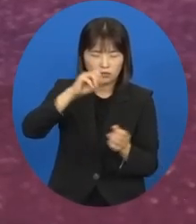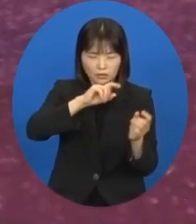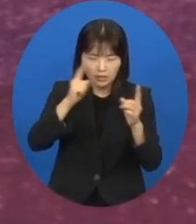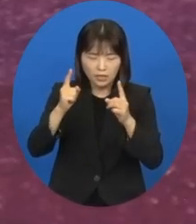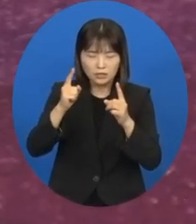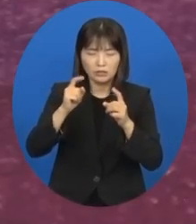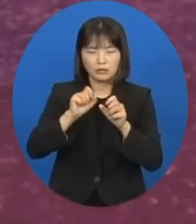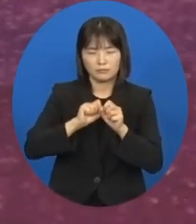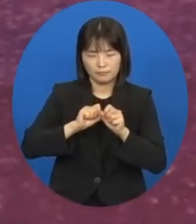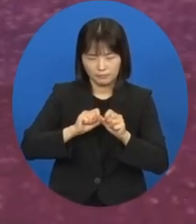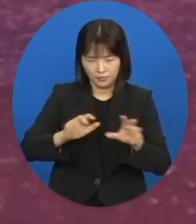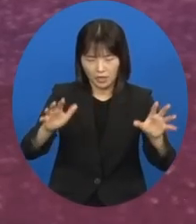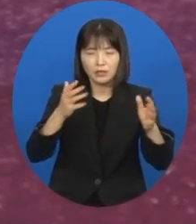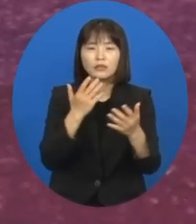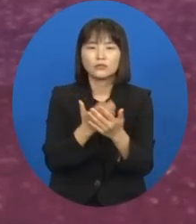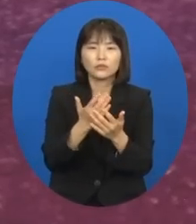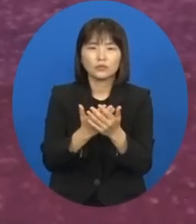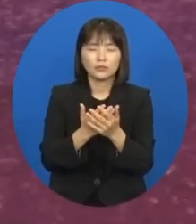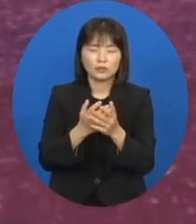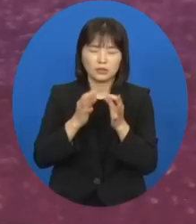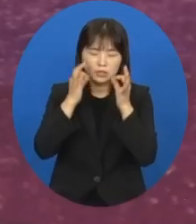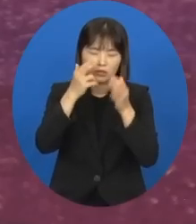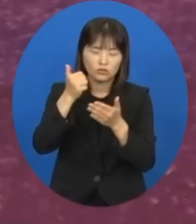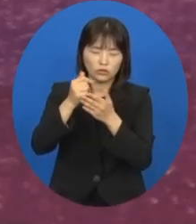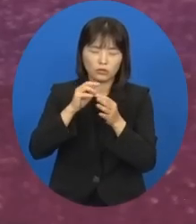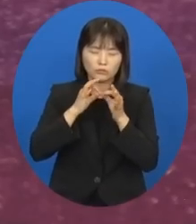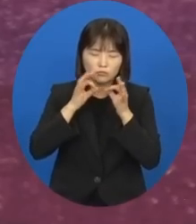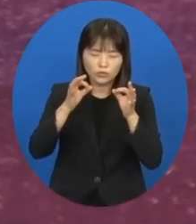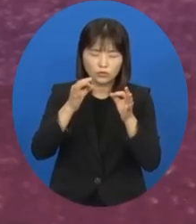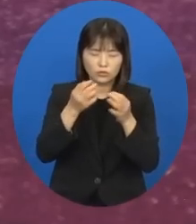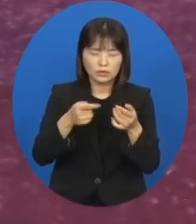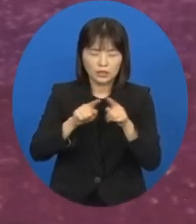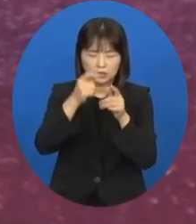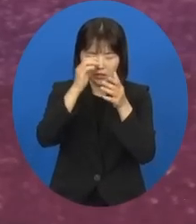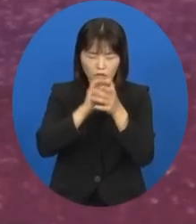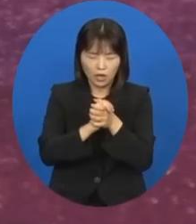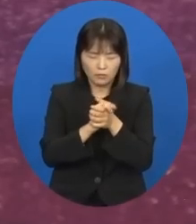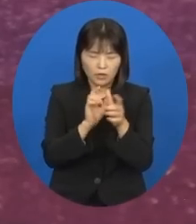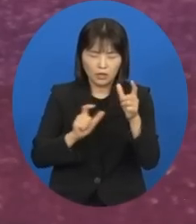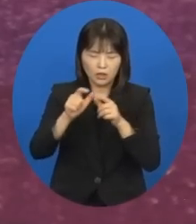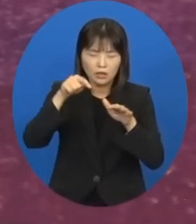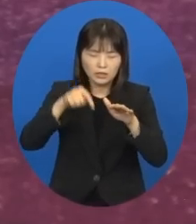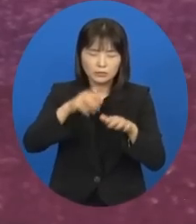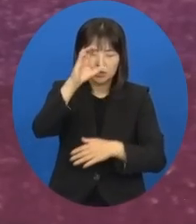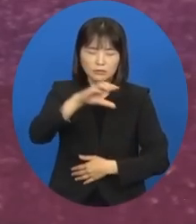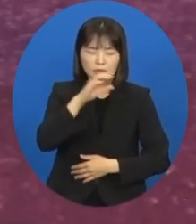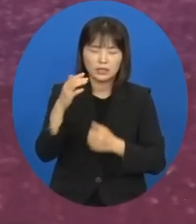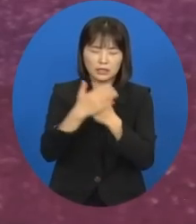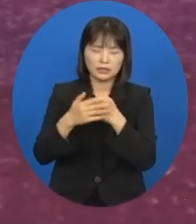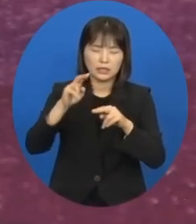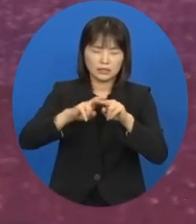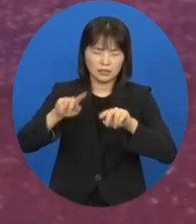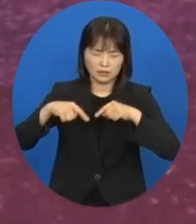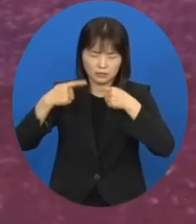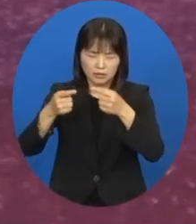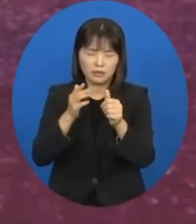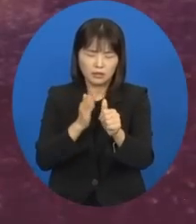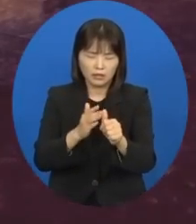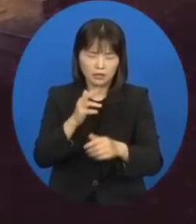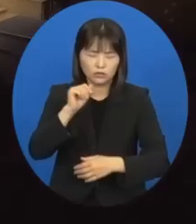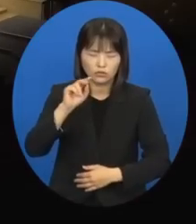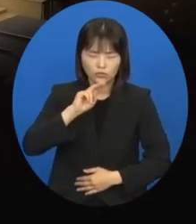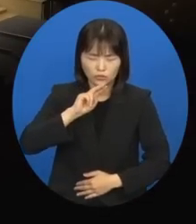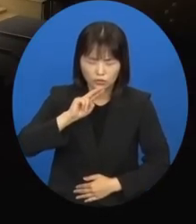우리 간절하게 주의 한번 부르시고 동성으로 기도하며 더 깊은 십자가의 은혜의 자리로 들어가겠습니다 주여